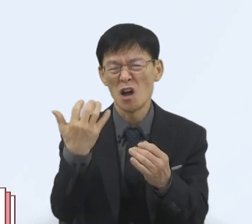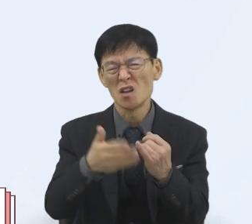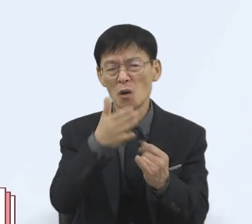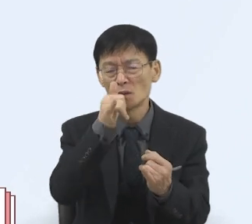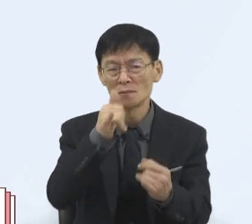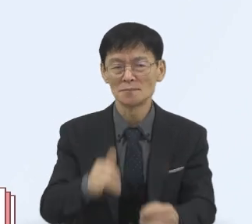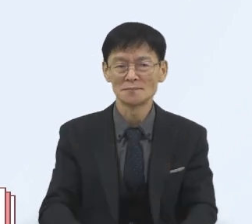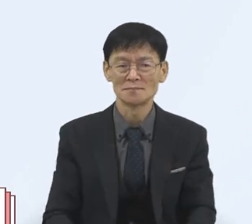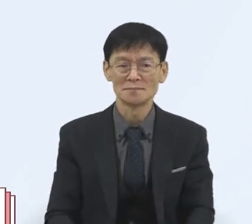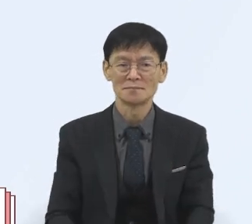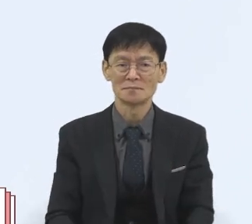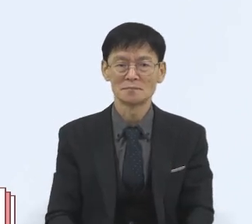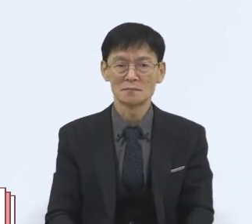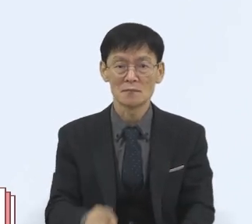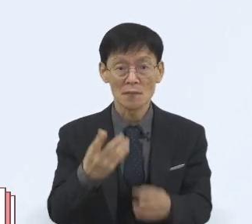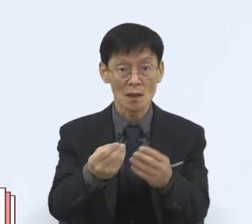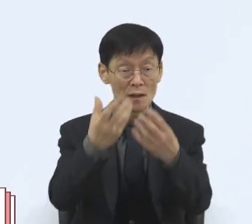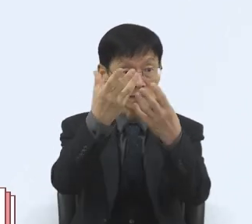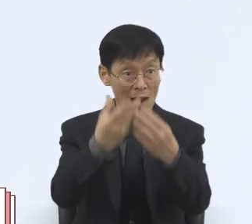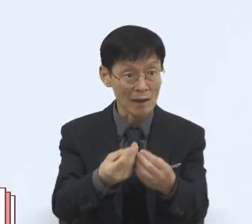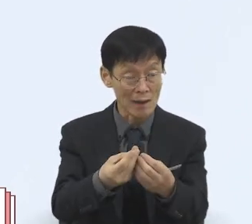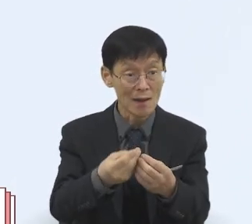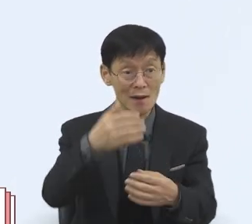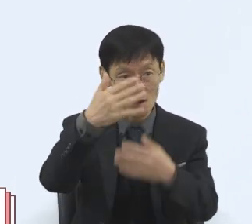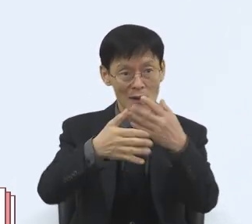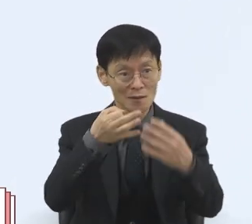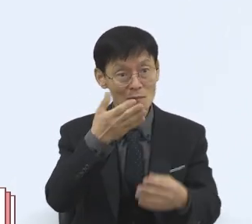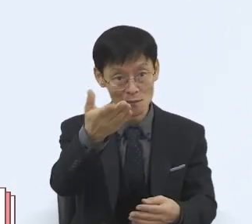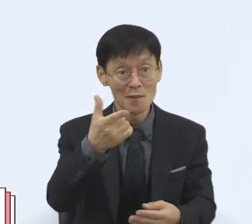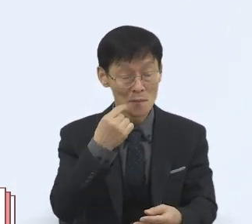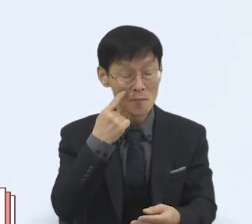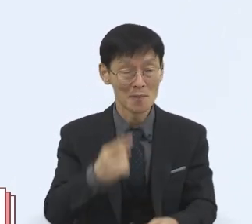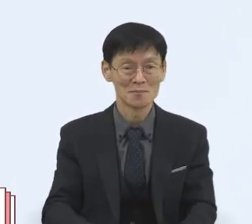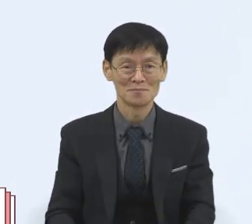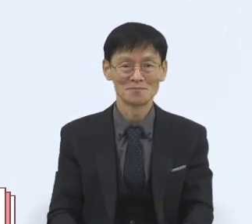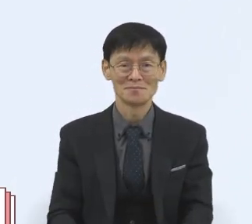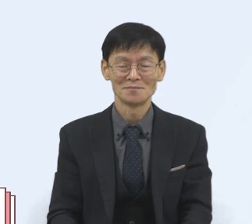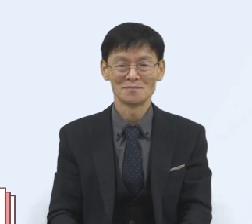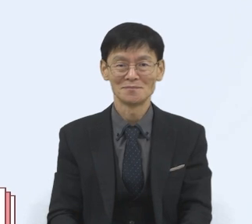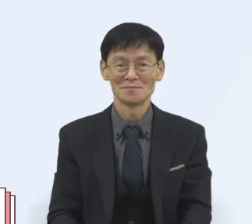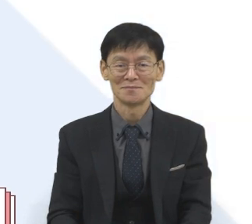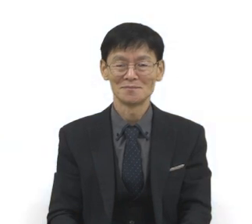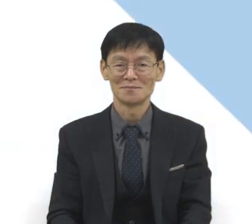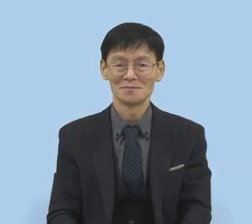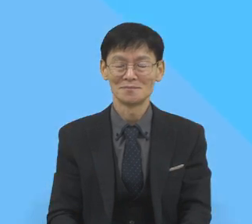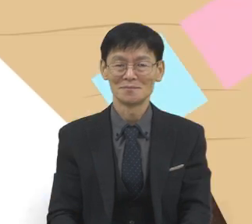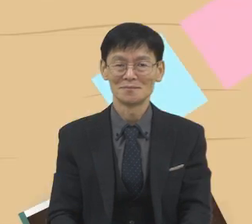성희롱이 있는데요. 이에 관해서는 다른 사례들을 보면서 이야기해 볼까요?